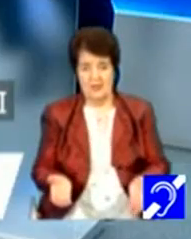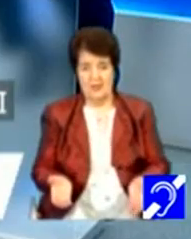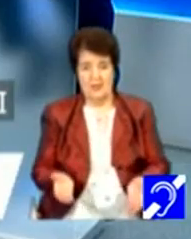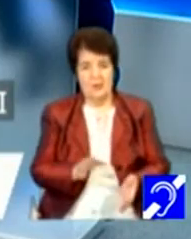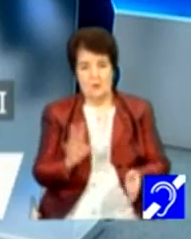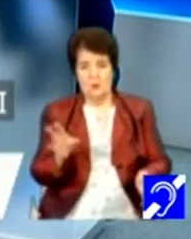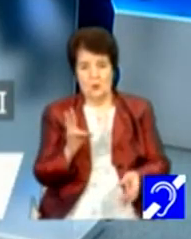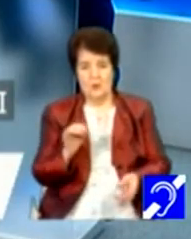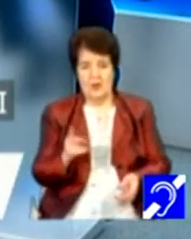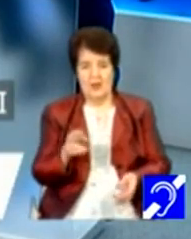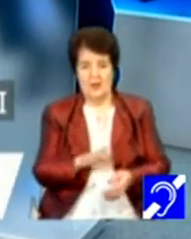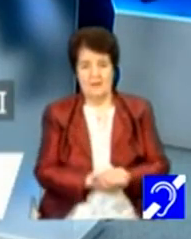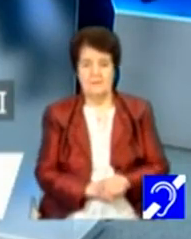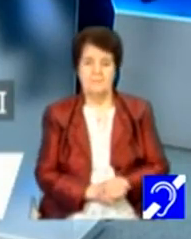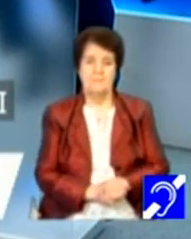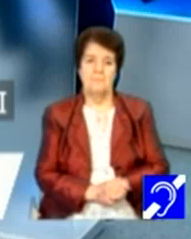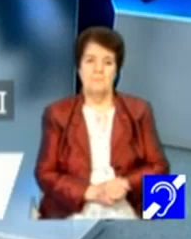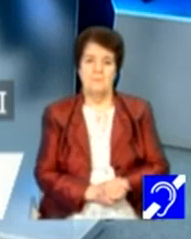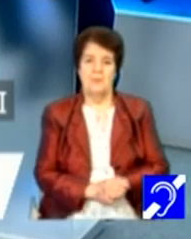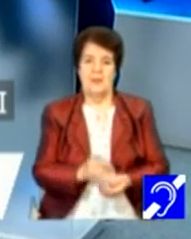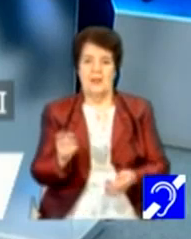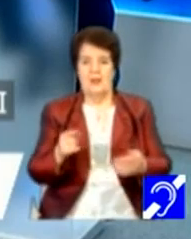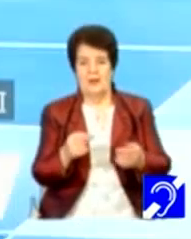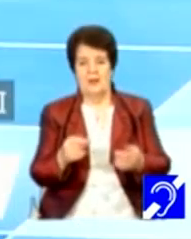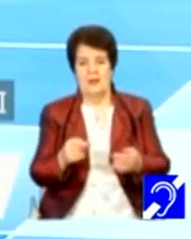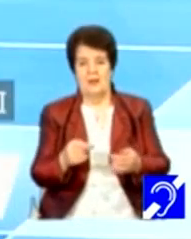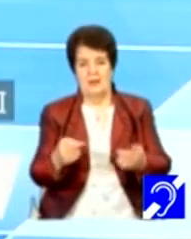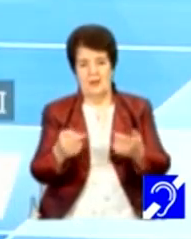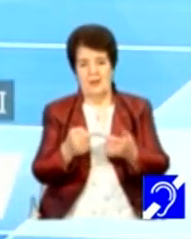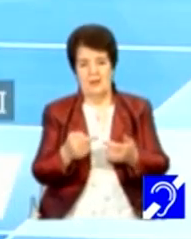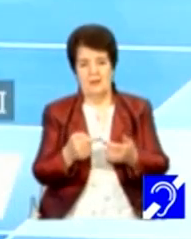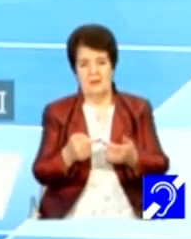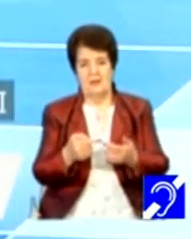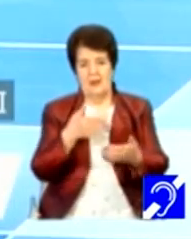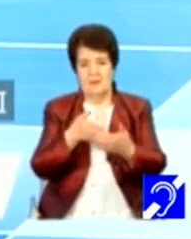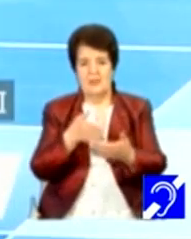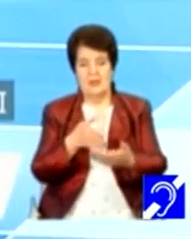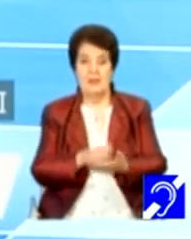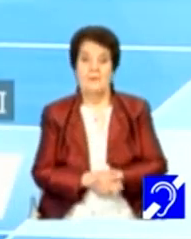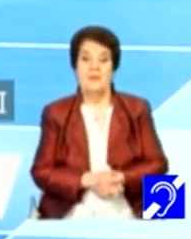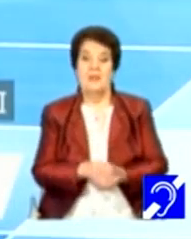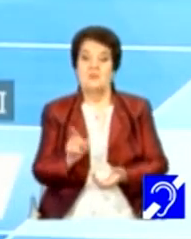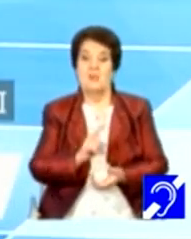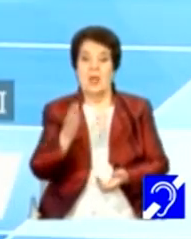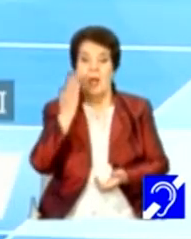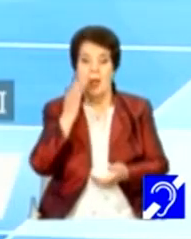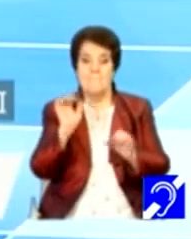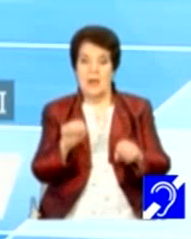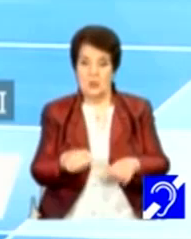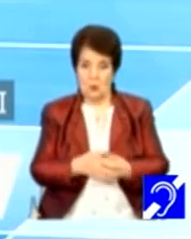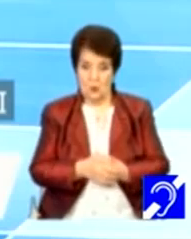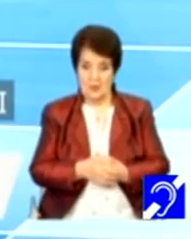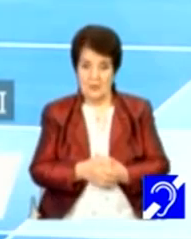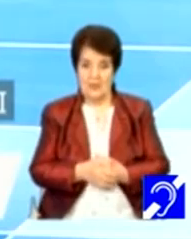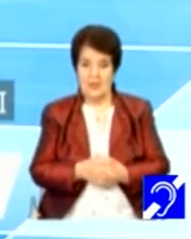Da, nu prea. Doar cele care sunt așa, la limita legalității. Da. Ce metode veți utiliza în